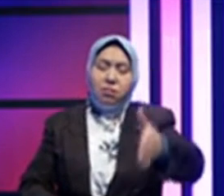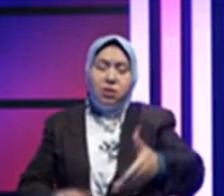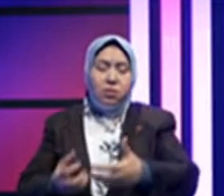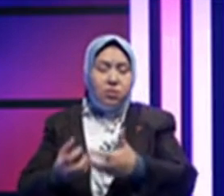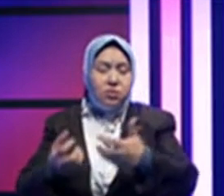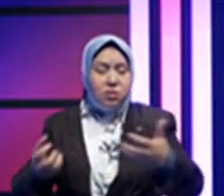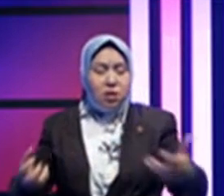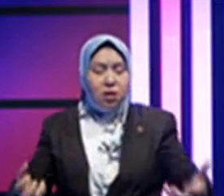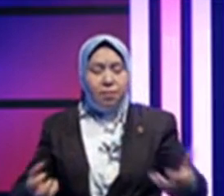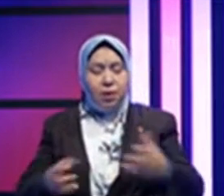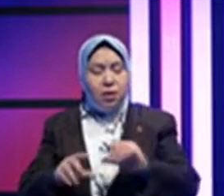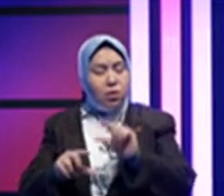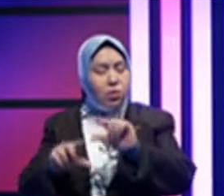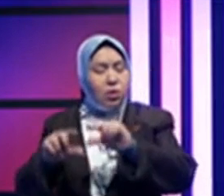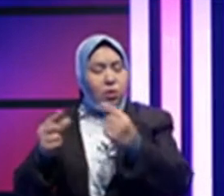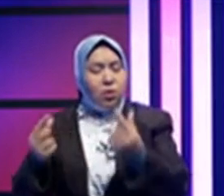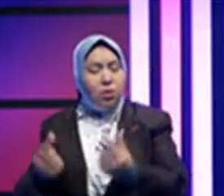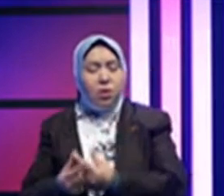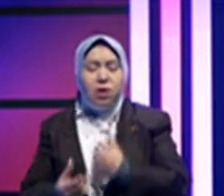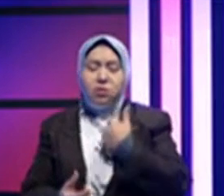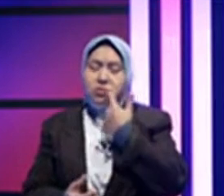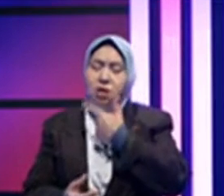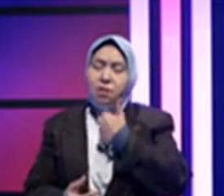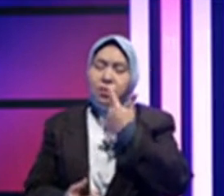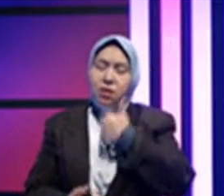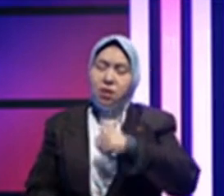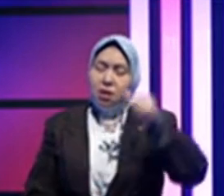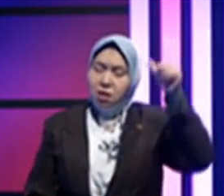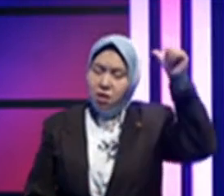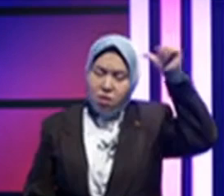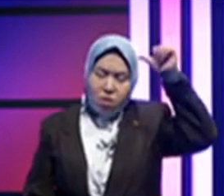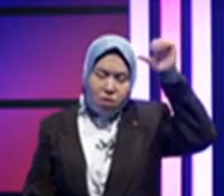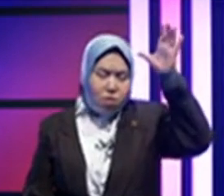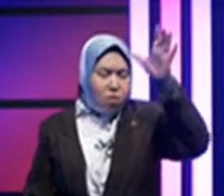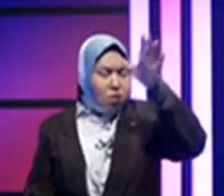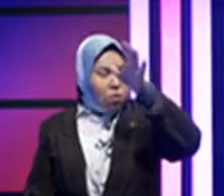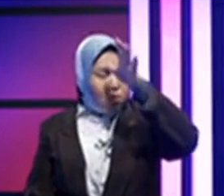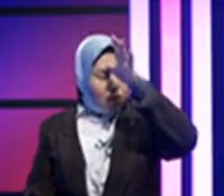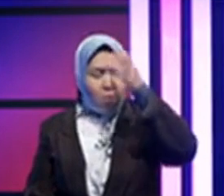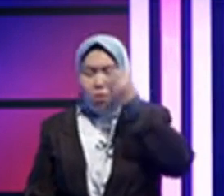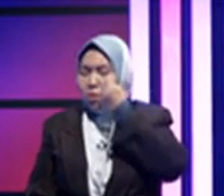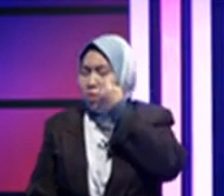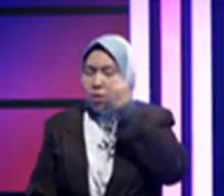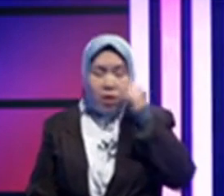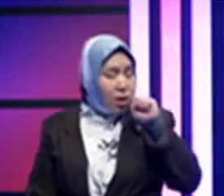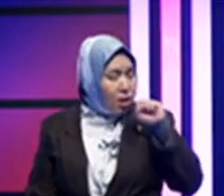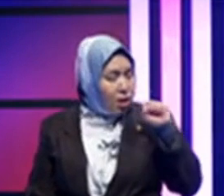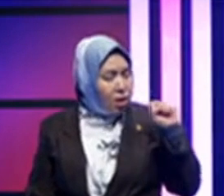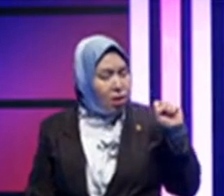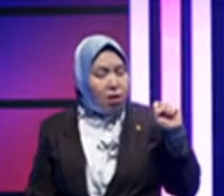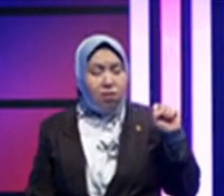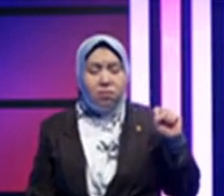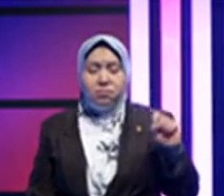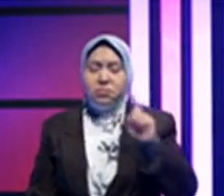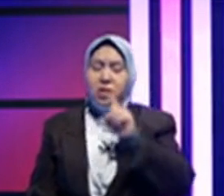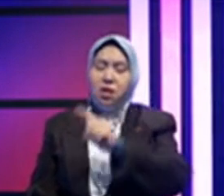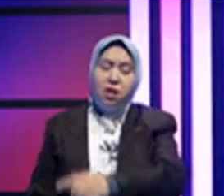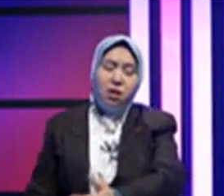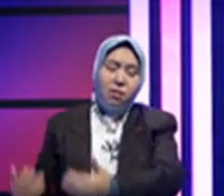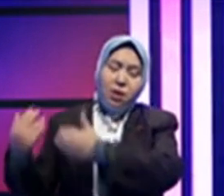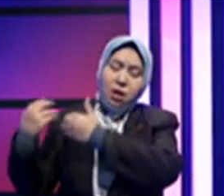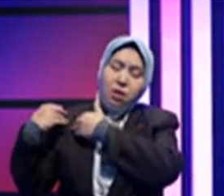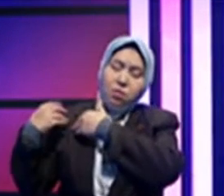يصدعون. من كفر فعليه كفره،